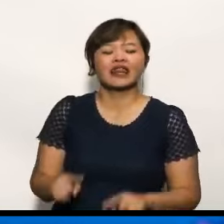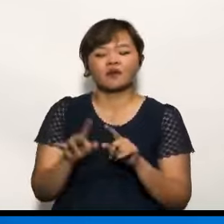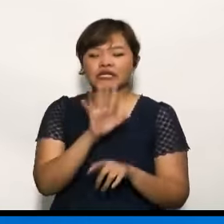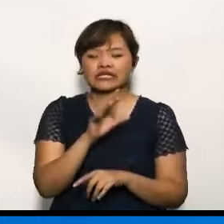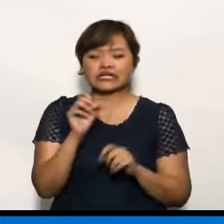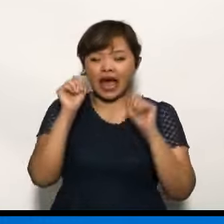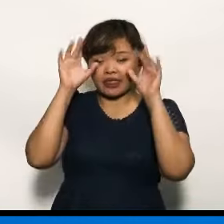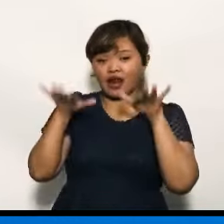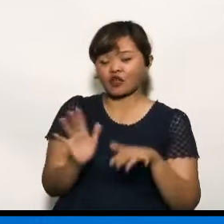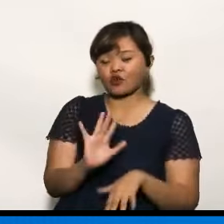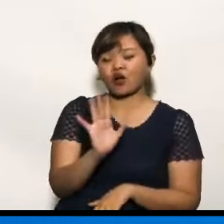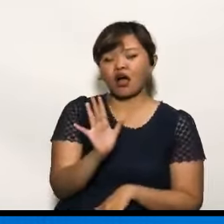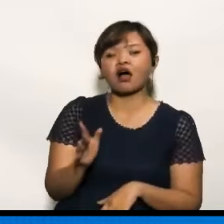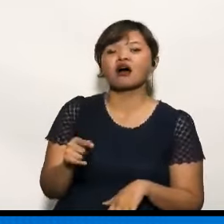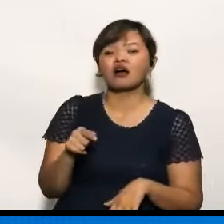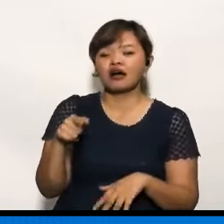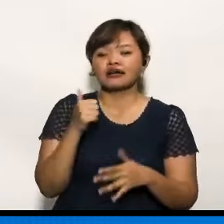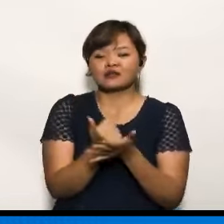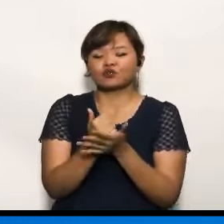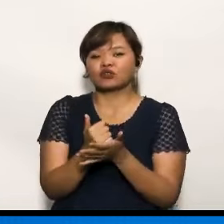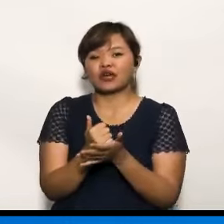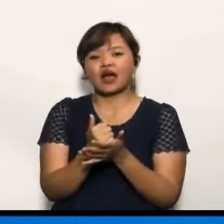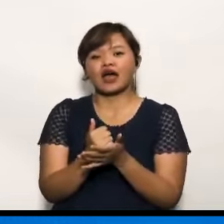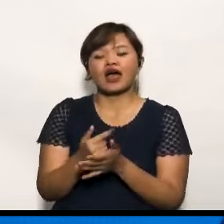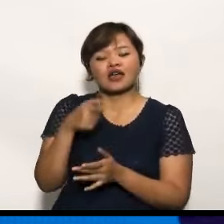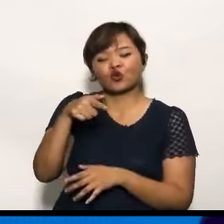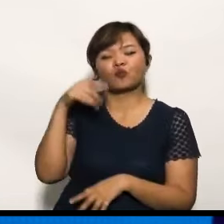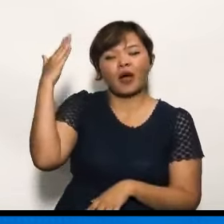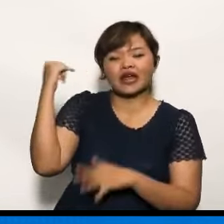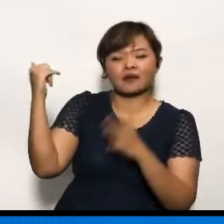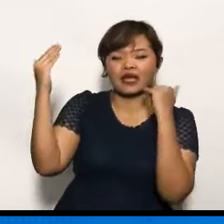gak sadar yang kita lagi ngomongin itu adalah panggilan kita sendiri-sendiri.